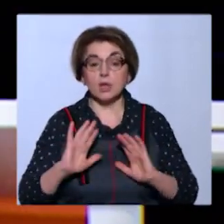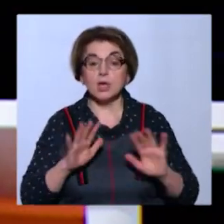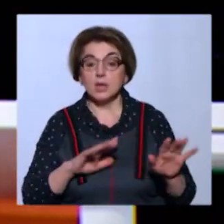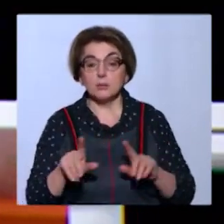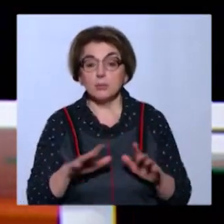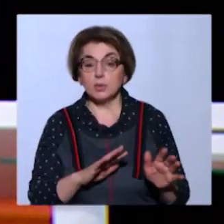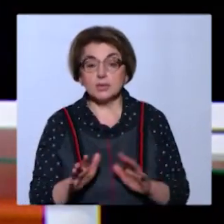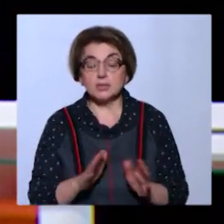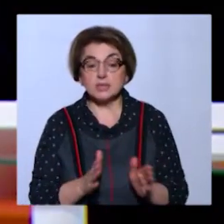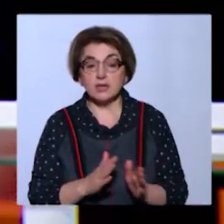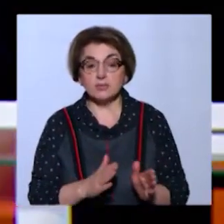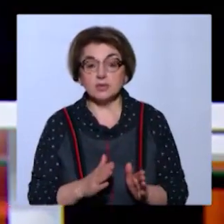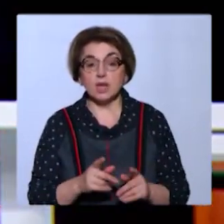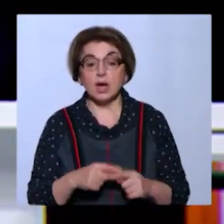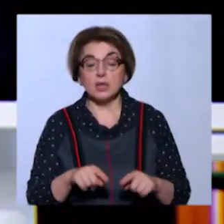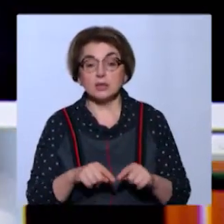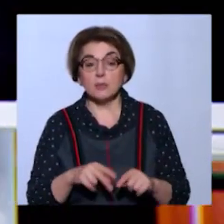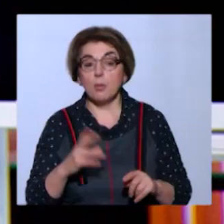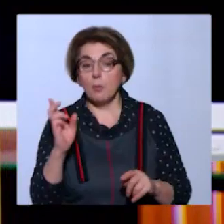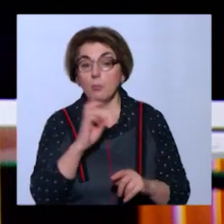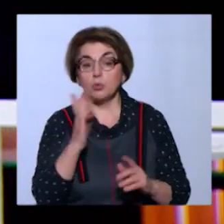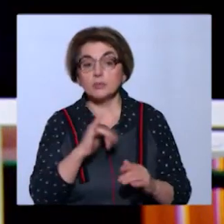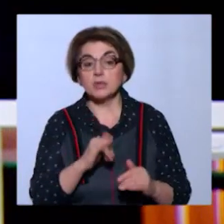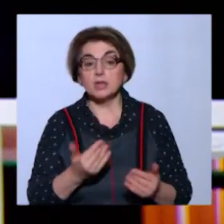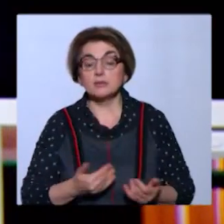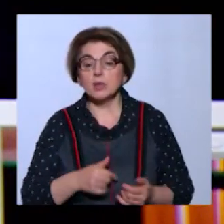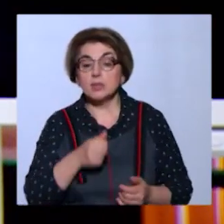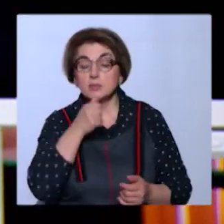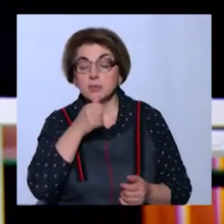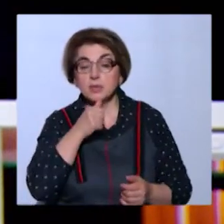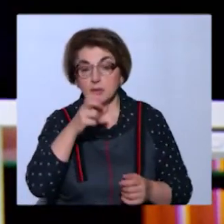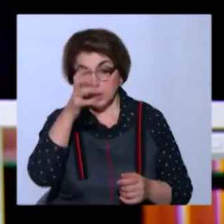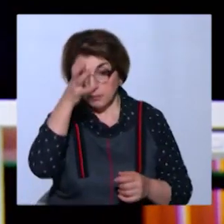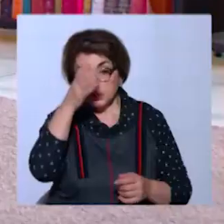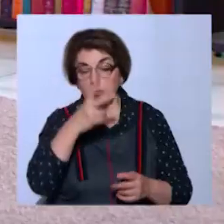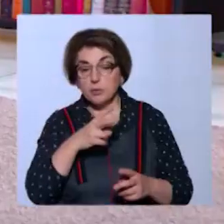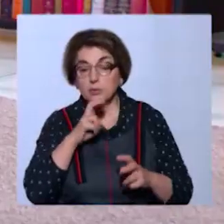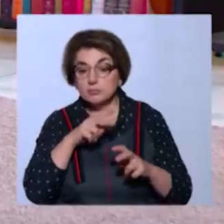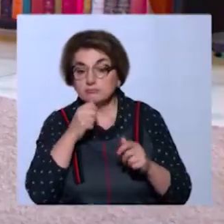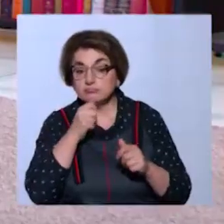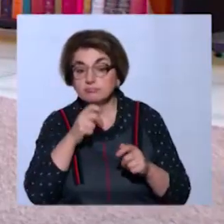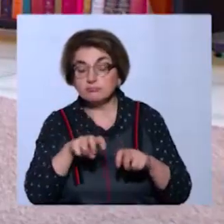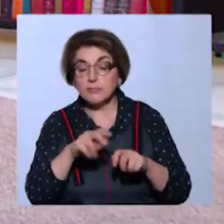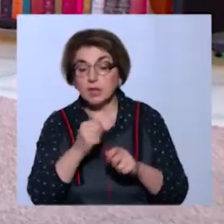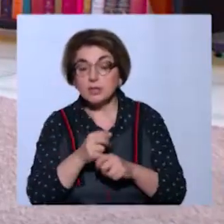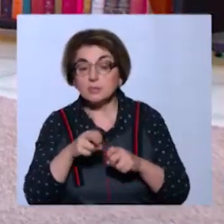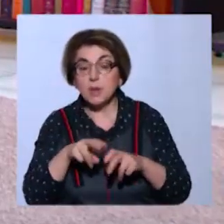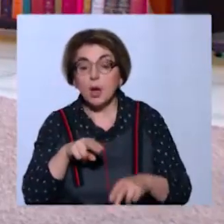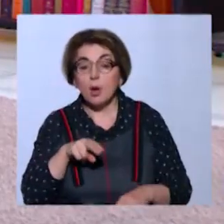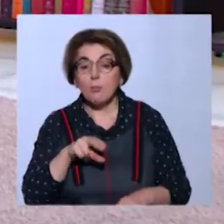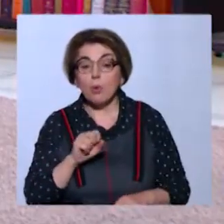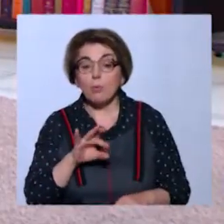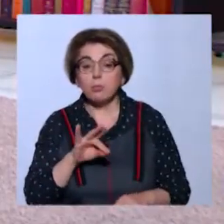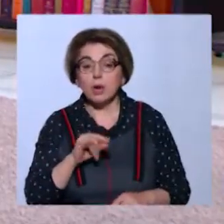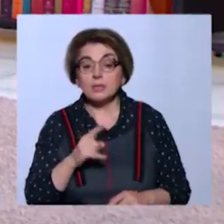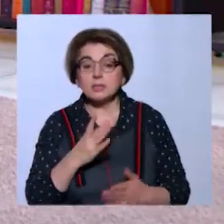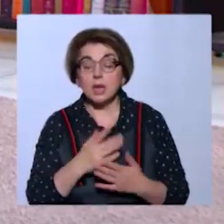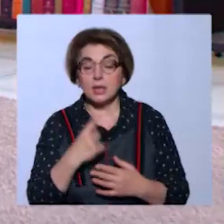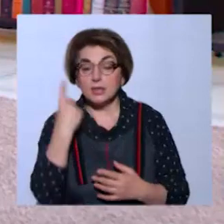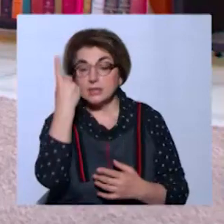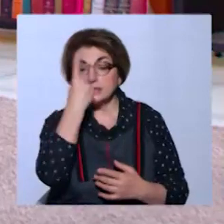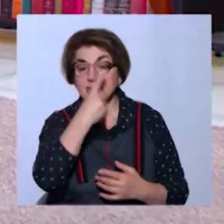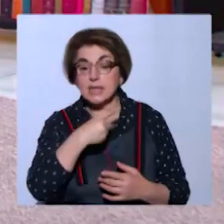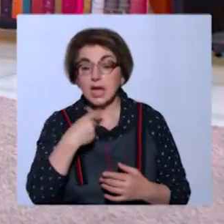სადაც ეკოლოგები ატარებენ კვლევებს, არის პოპულაციური დონე. პოპულაცია არის